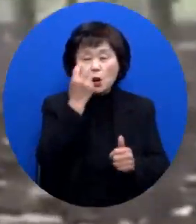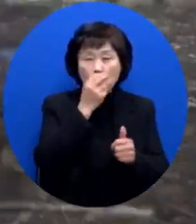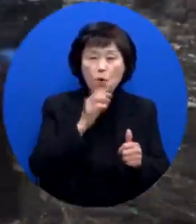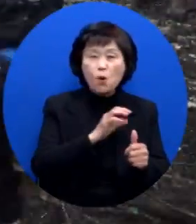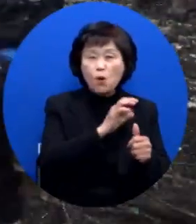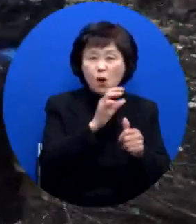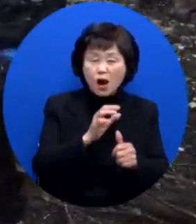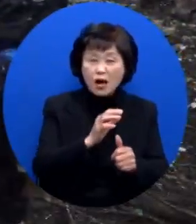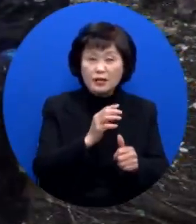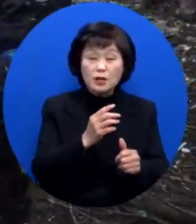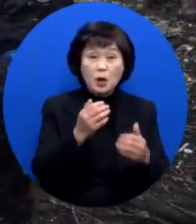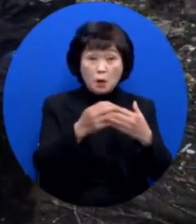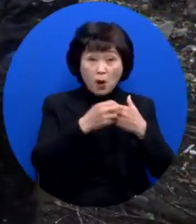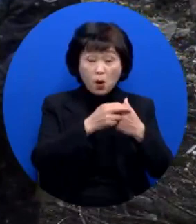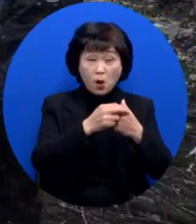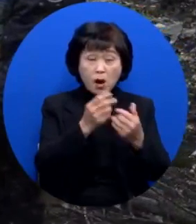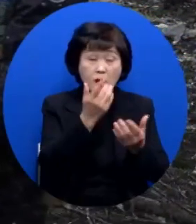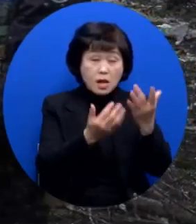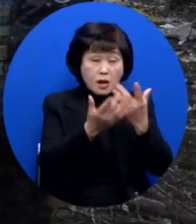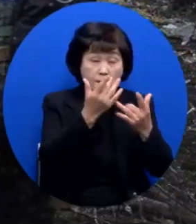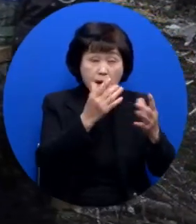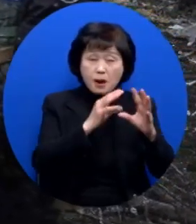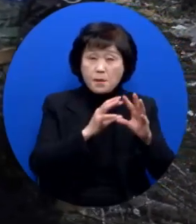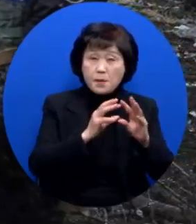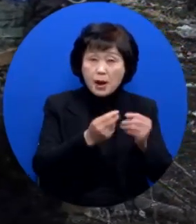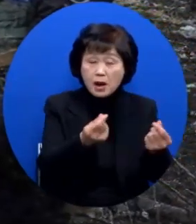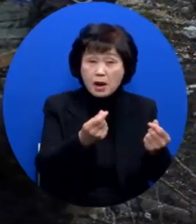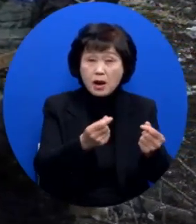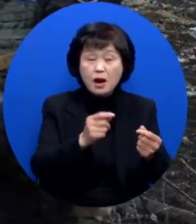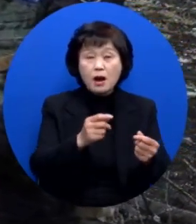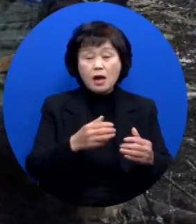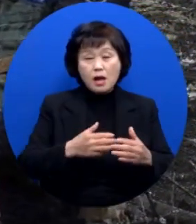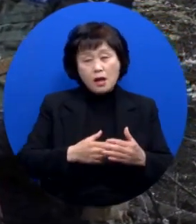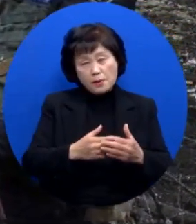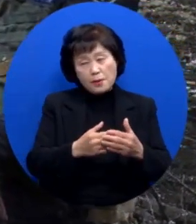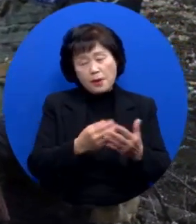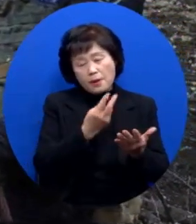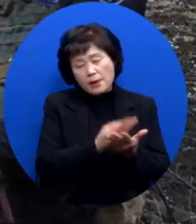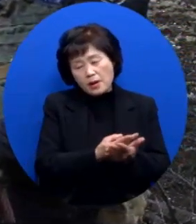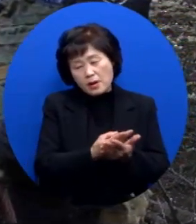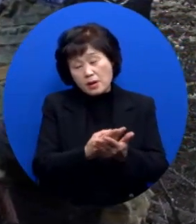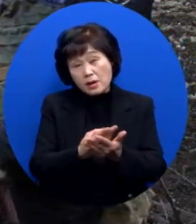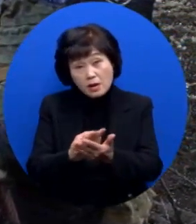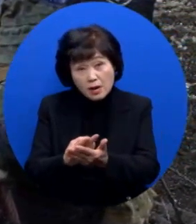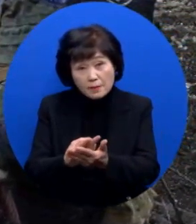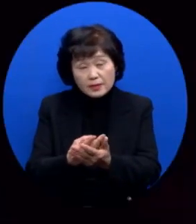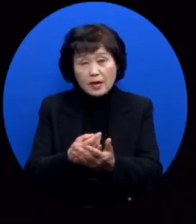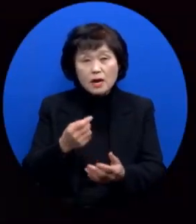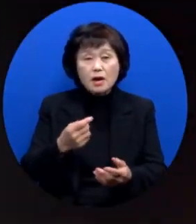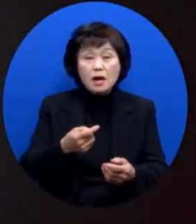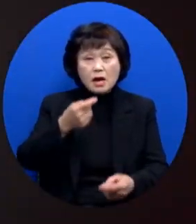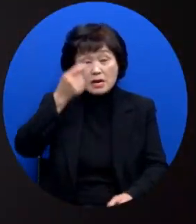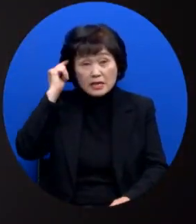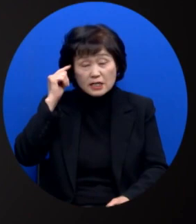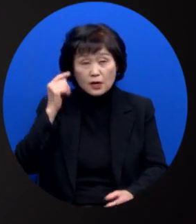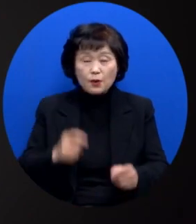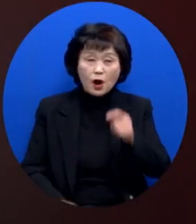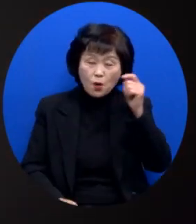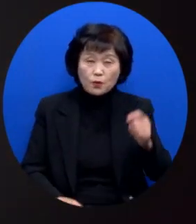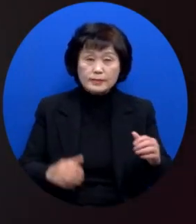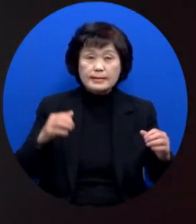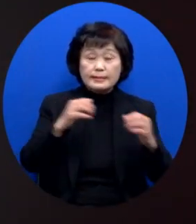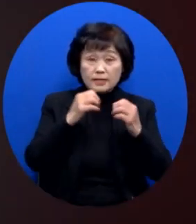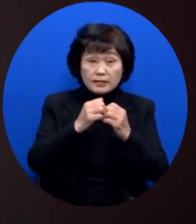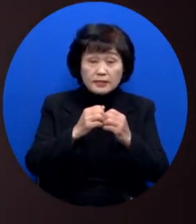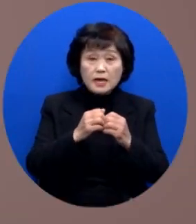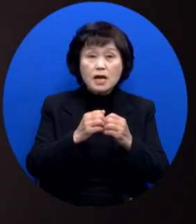변했습니다. 임산부 한 명이 부상을 입고 들것에 실려 나옵니다. 러시아와 우크라이나의 전면전이 시작된